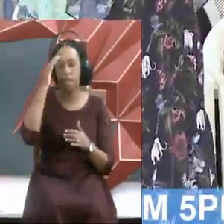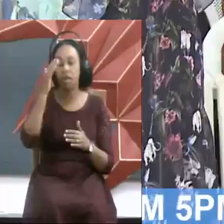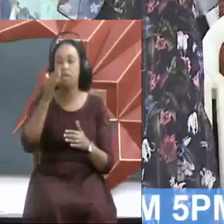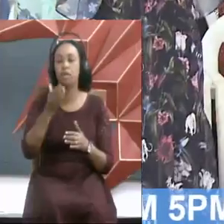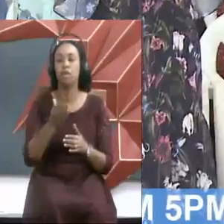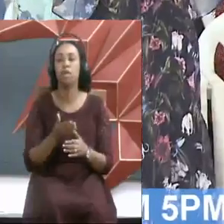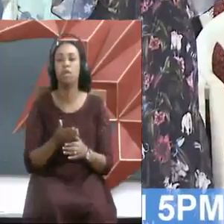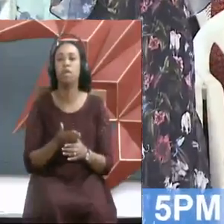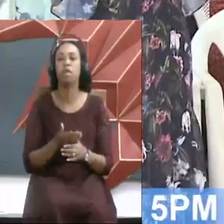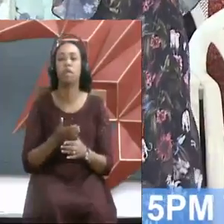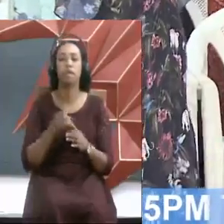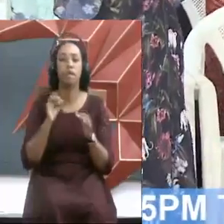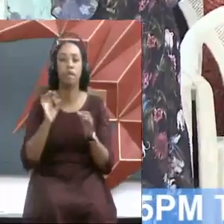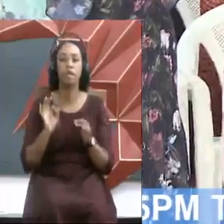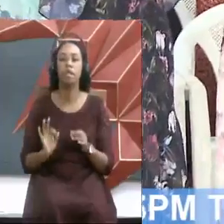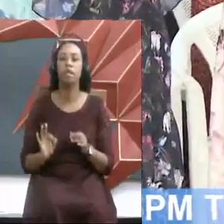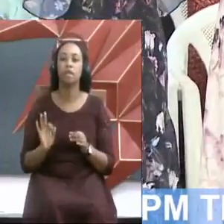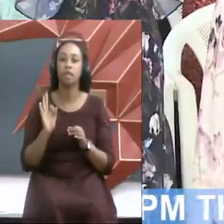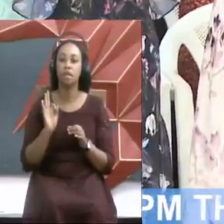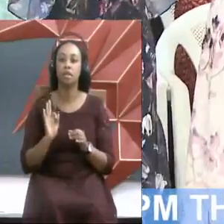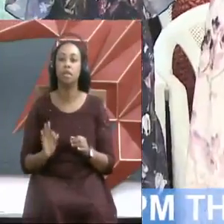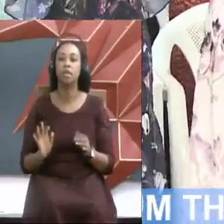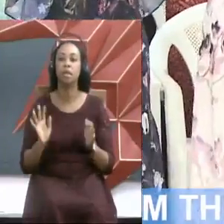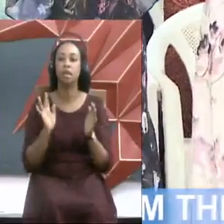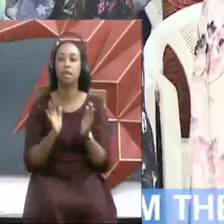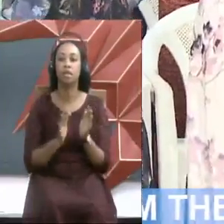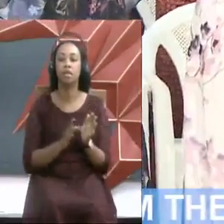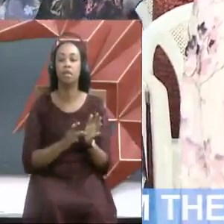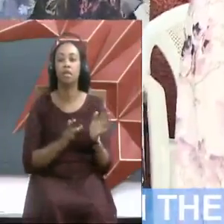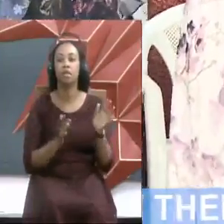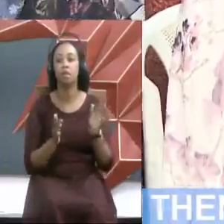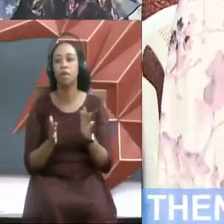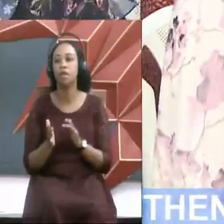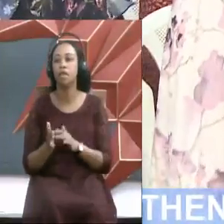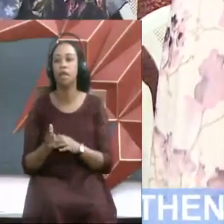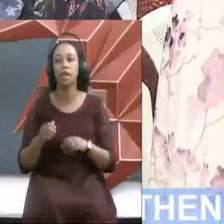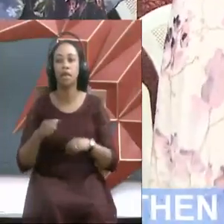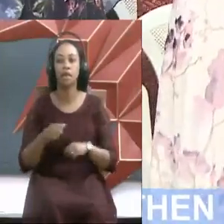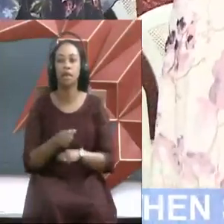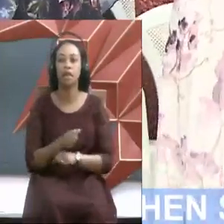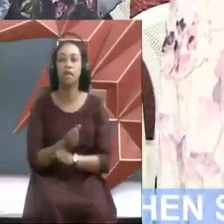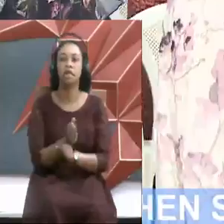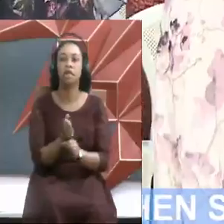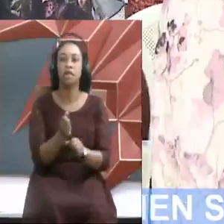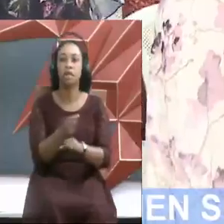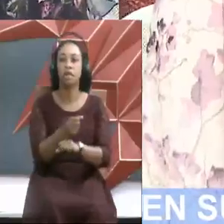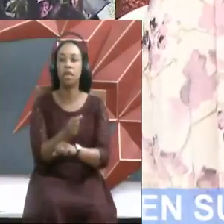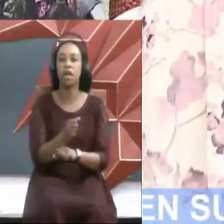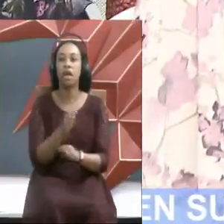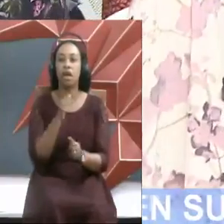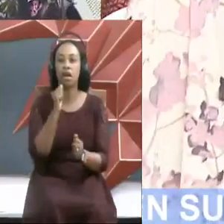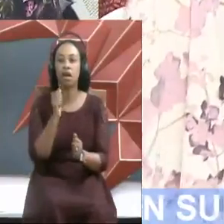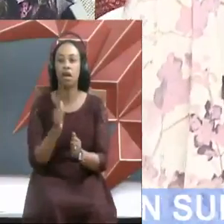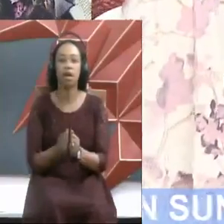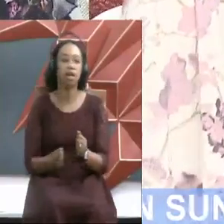kumwamini sana Yesu na kufuata